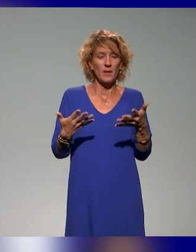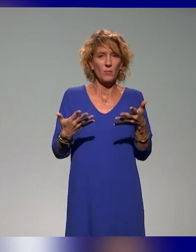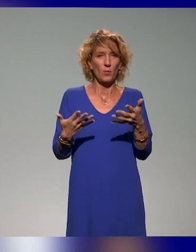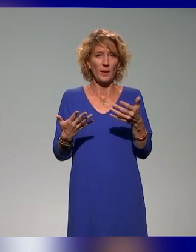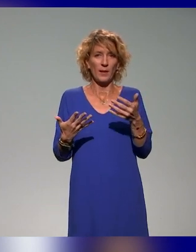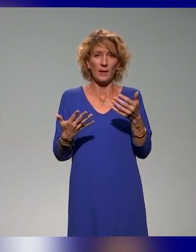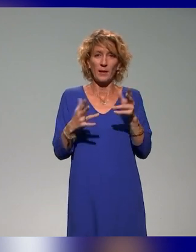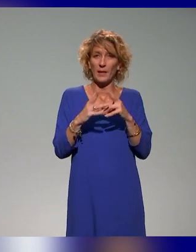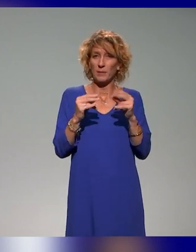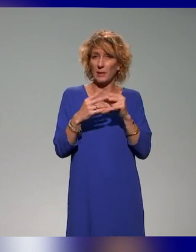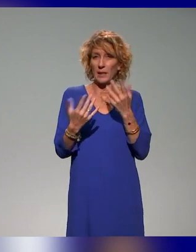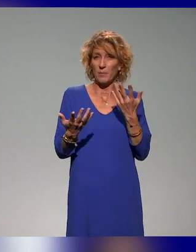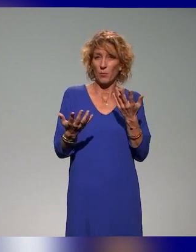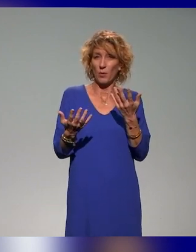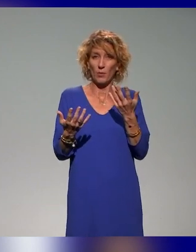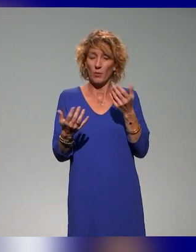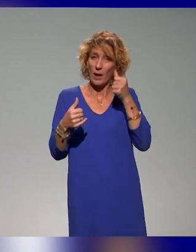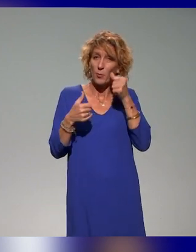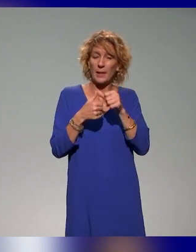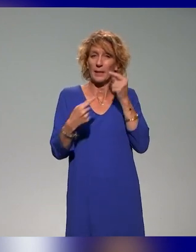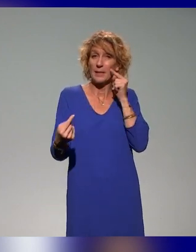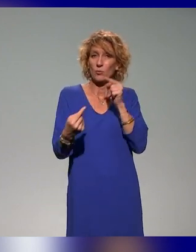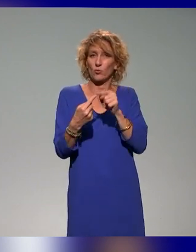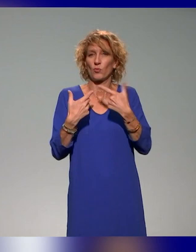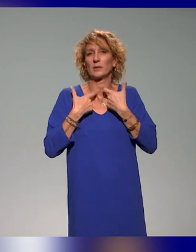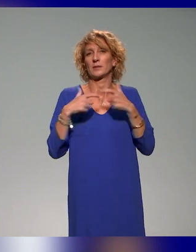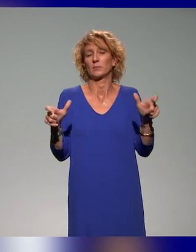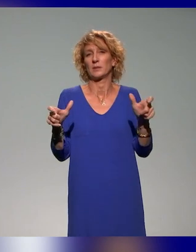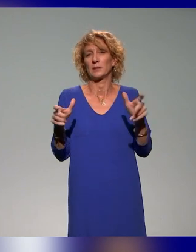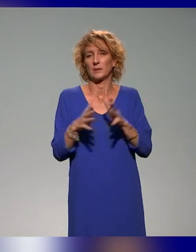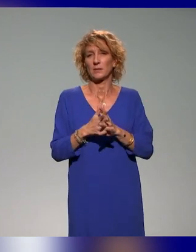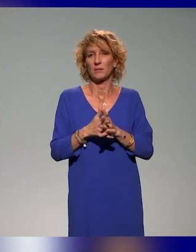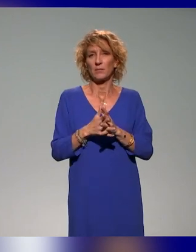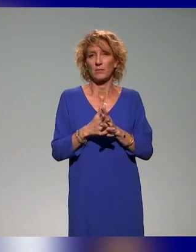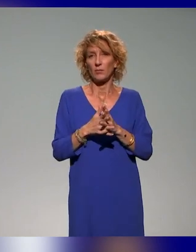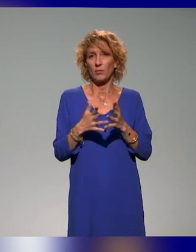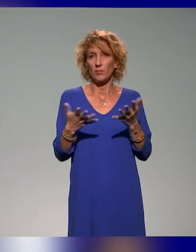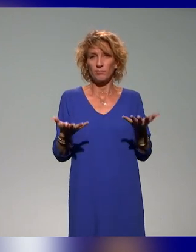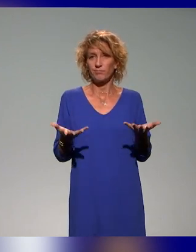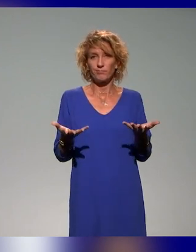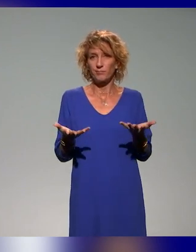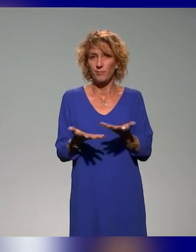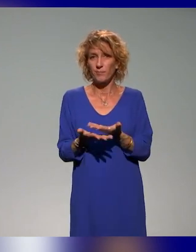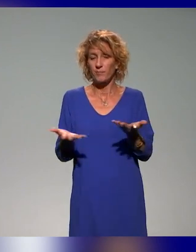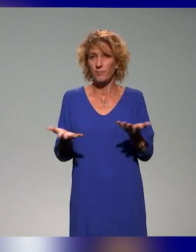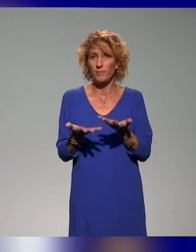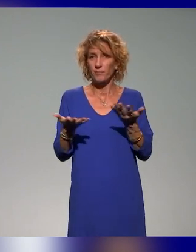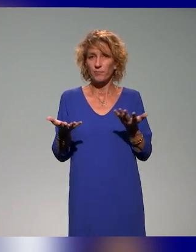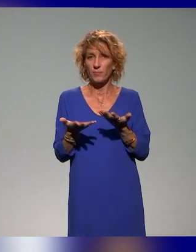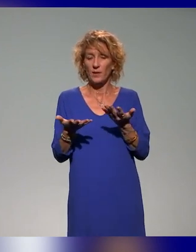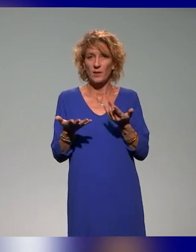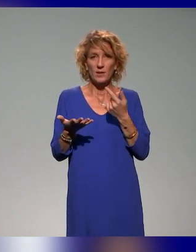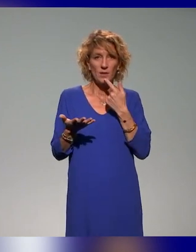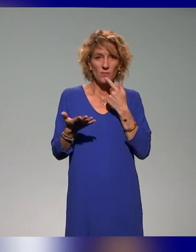enjeux qui sont les enjeux de l'accessibilité et au-delà de